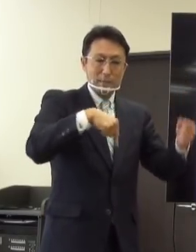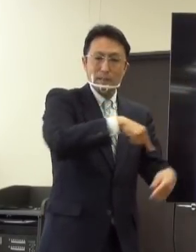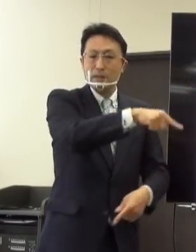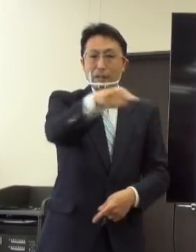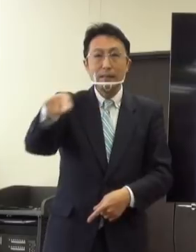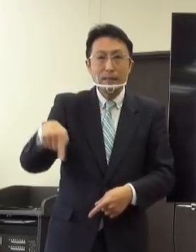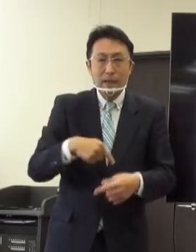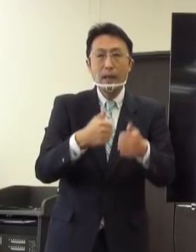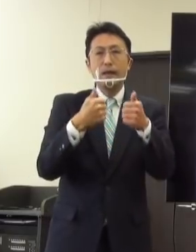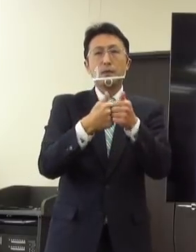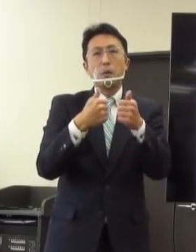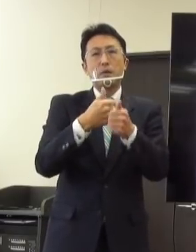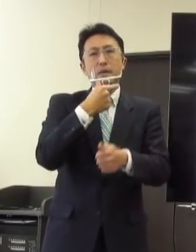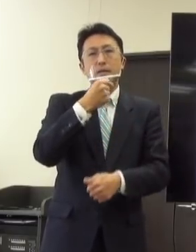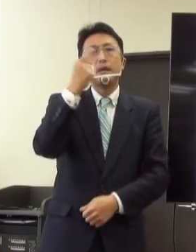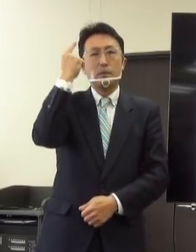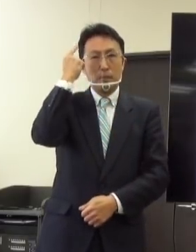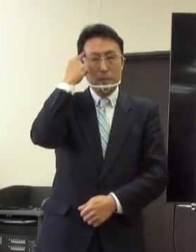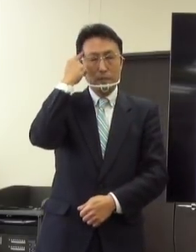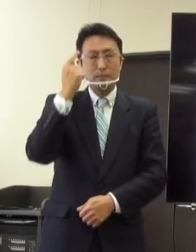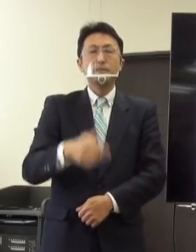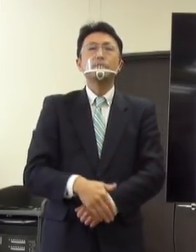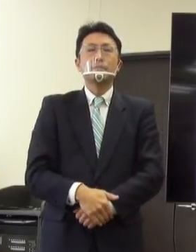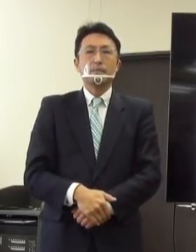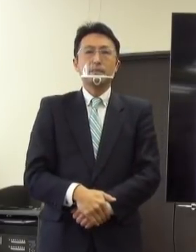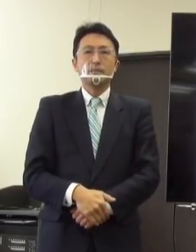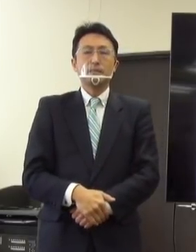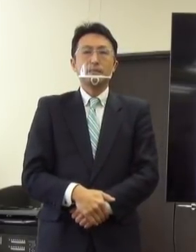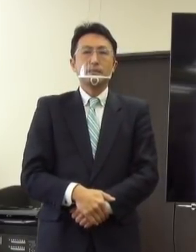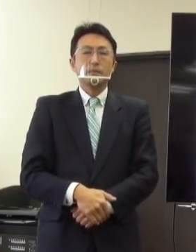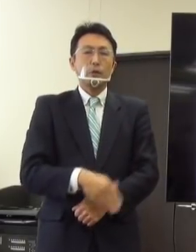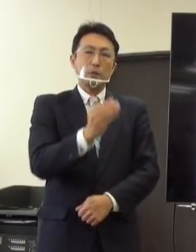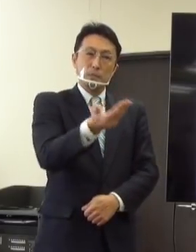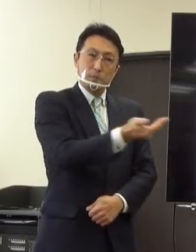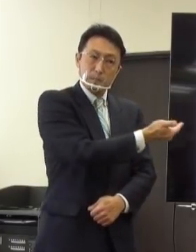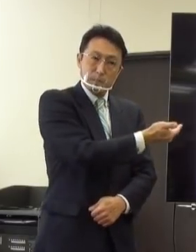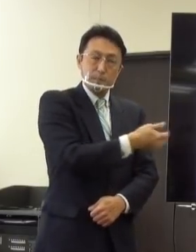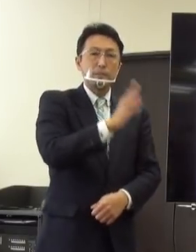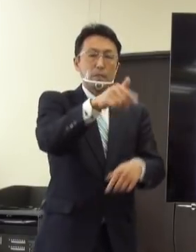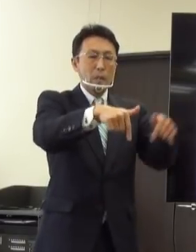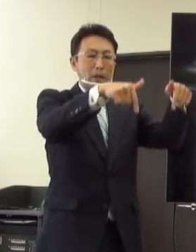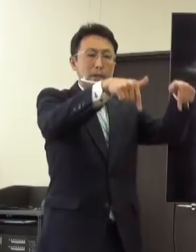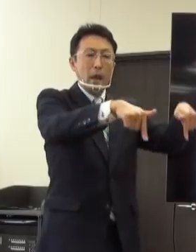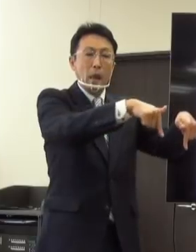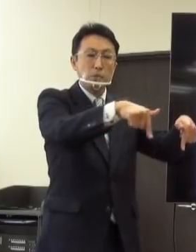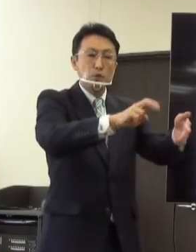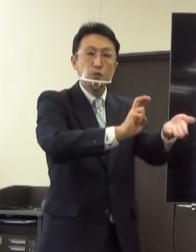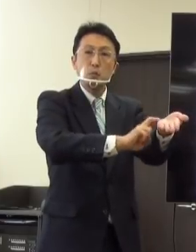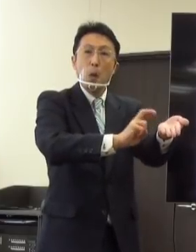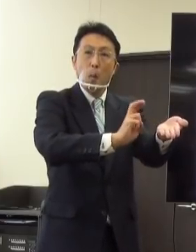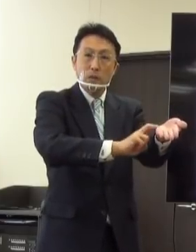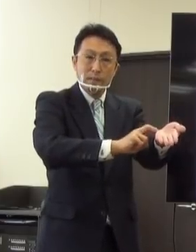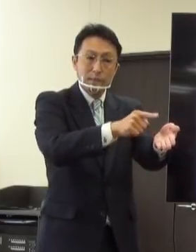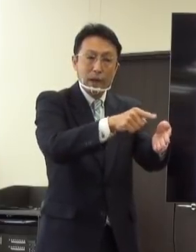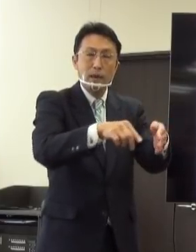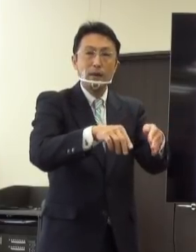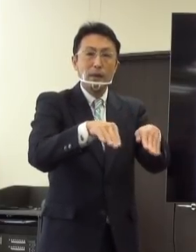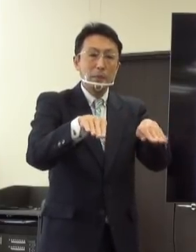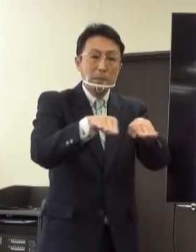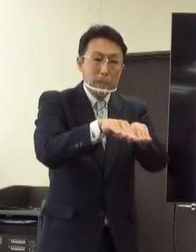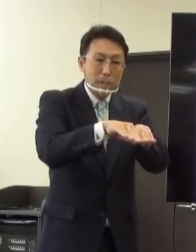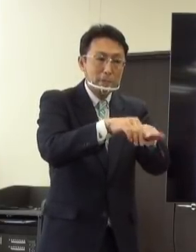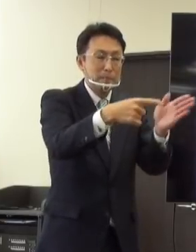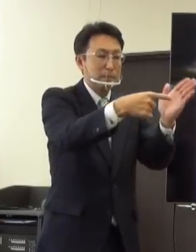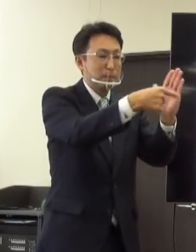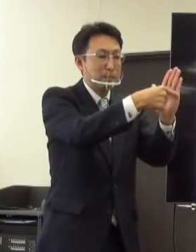協議したいと思います。以上です。 つまりその、整備病院 の, その、休止によって、さらにもしかしたらその